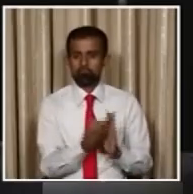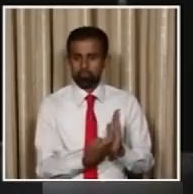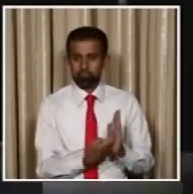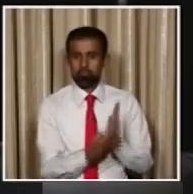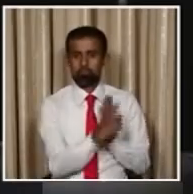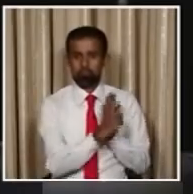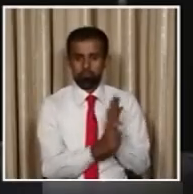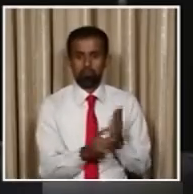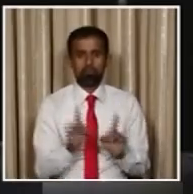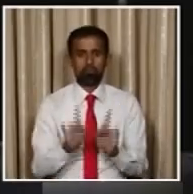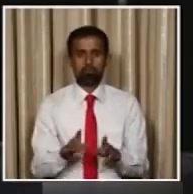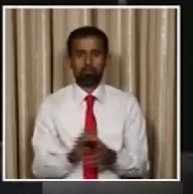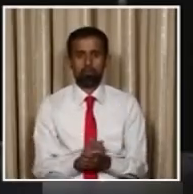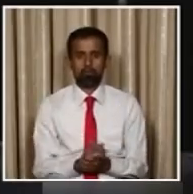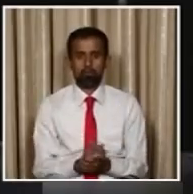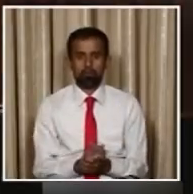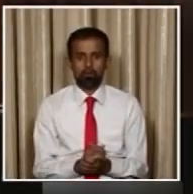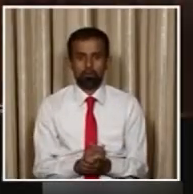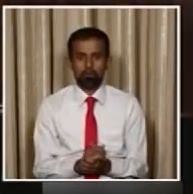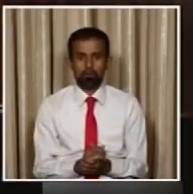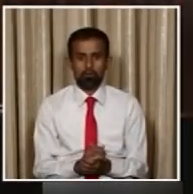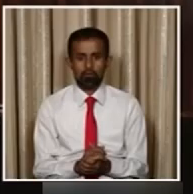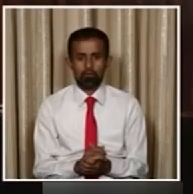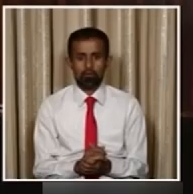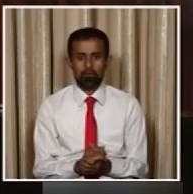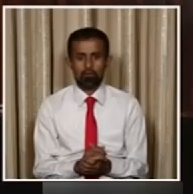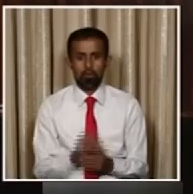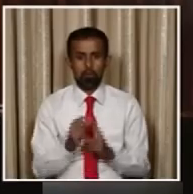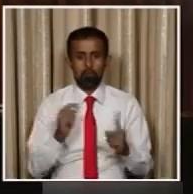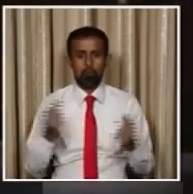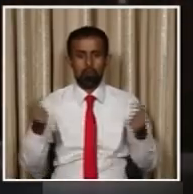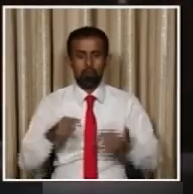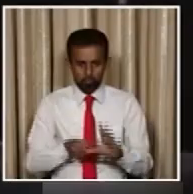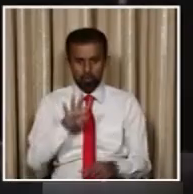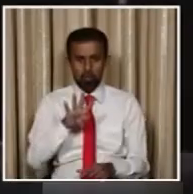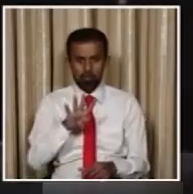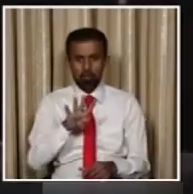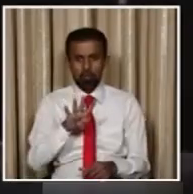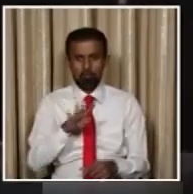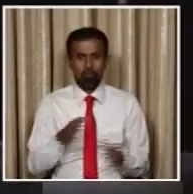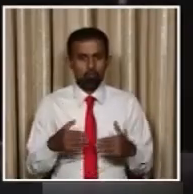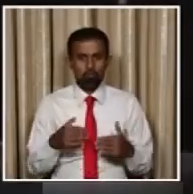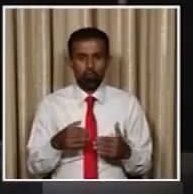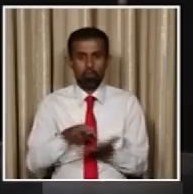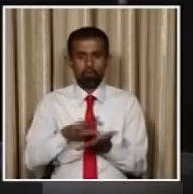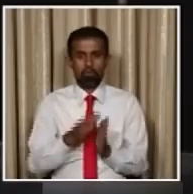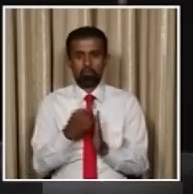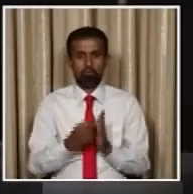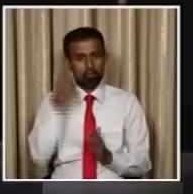orders. මේක පාර්ලිමේන්තුවක්. කරුණාකරලා මන්තුමා නිසා ඉස්සෙල්ල ඔබ කියවලා ඉන්න. පාර්ලිමේන්තුවට ඇවිල්ලා දැන් අවුරුදු 4ක් වෙනවා. තාම සාවර නියෝග